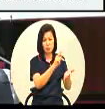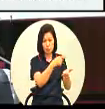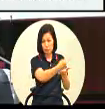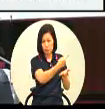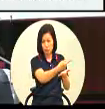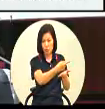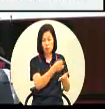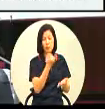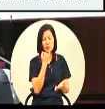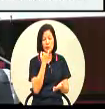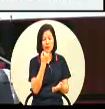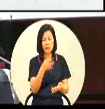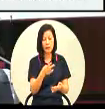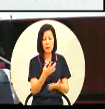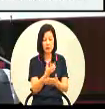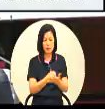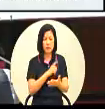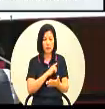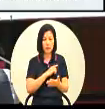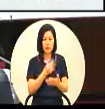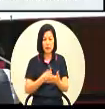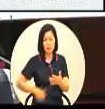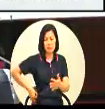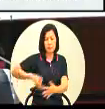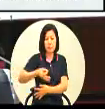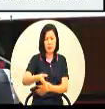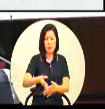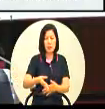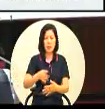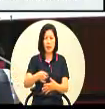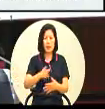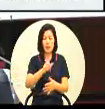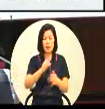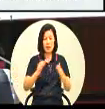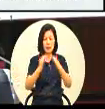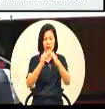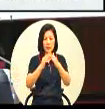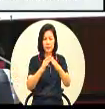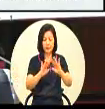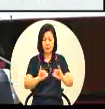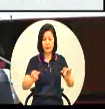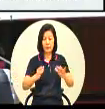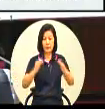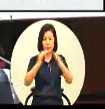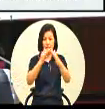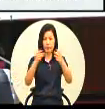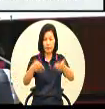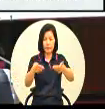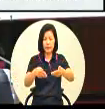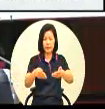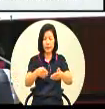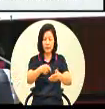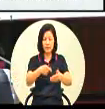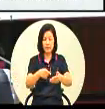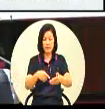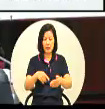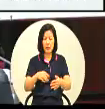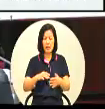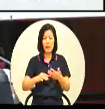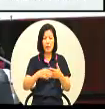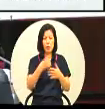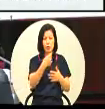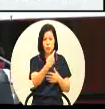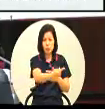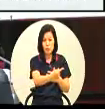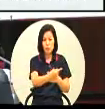可能他自己要再 出一条钱，要怎要先去地上物别人才愿意出租因为现在很多物价都上涨，如果你